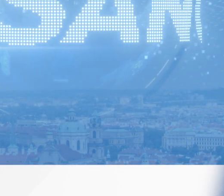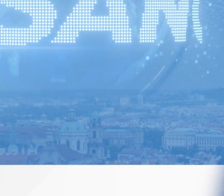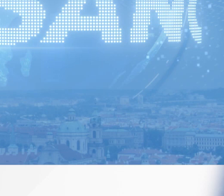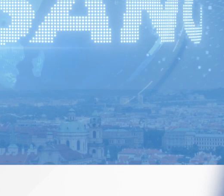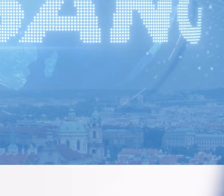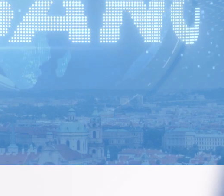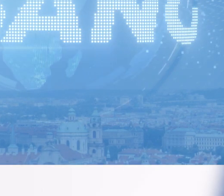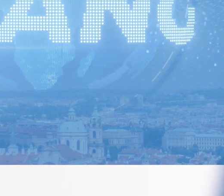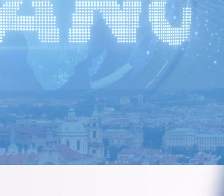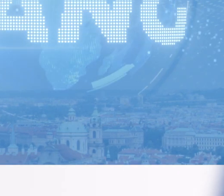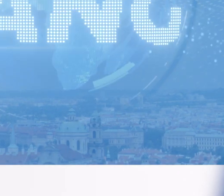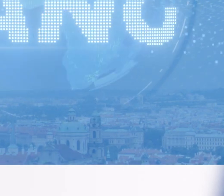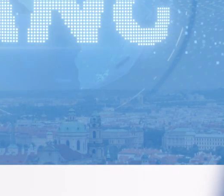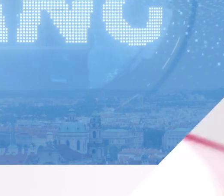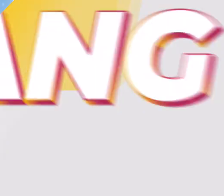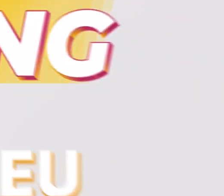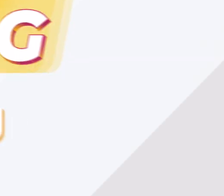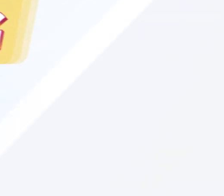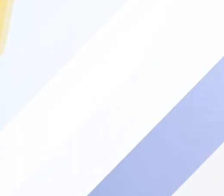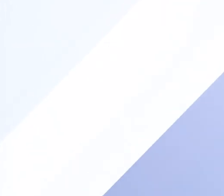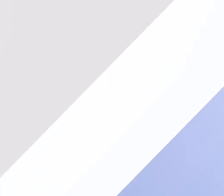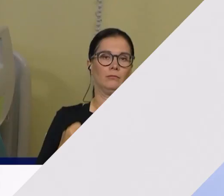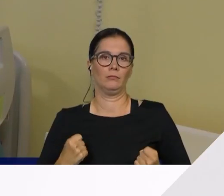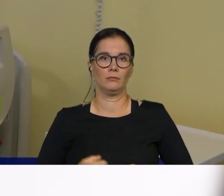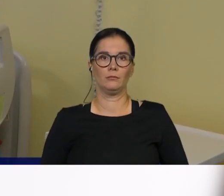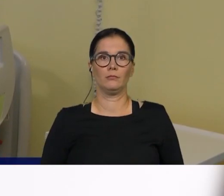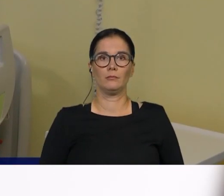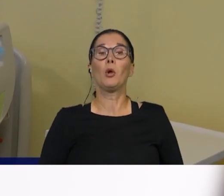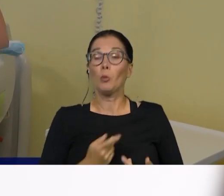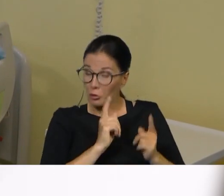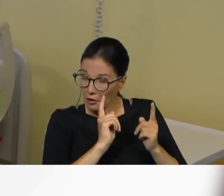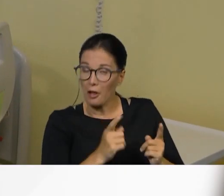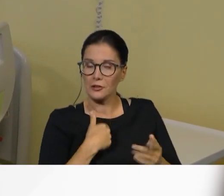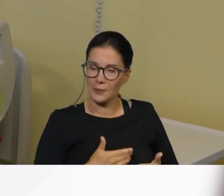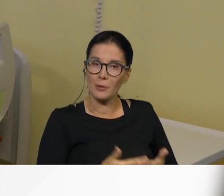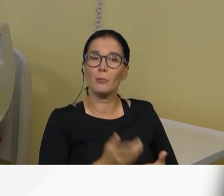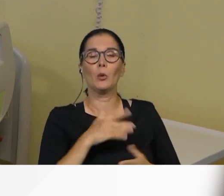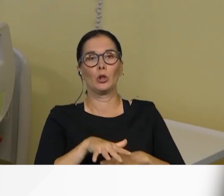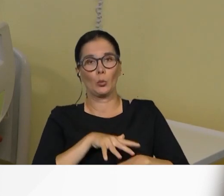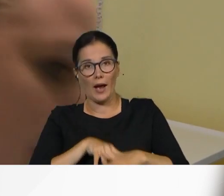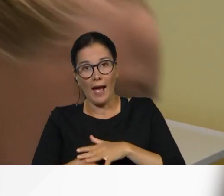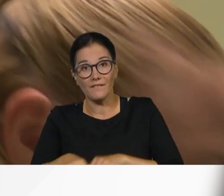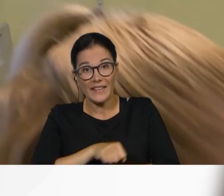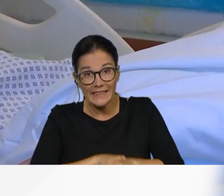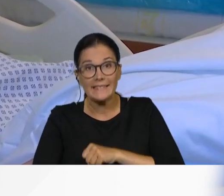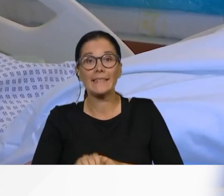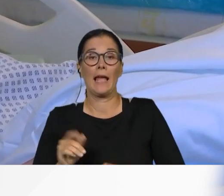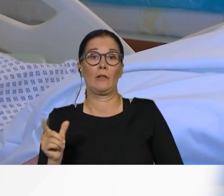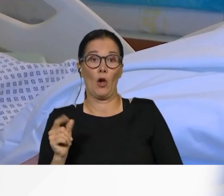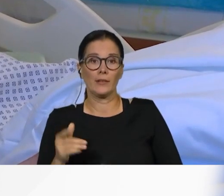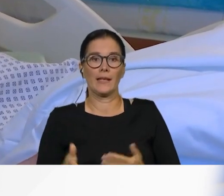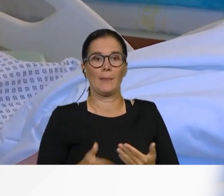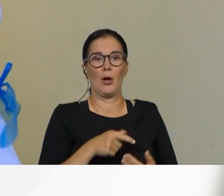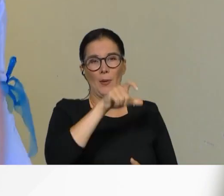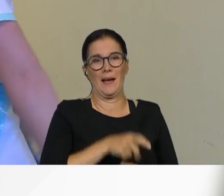Và ngay sau đây sẽ là nội dung chi tiết của bản tin sáng hôm nay. Trong vòng 6 đến 7 năm tới, tại SLEC sẽ thiếu tới 12.000